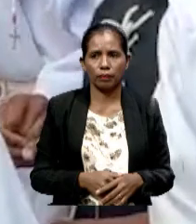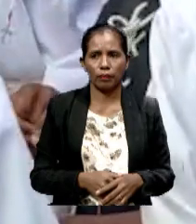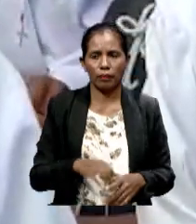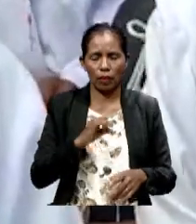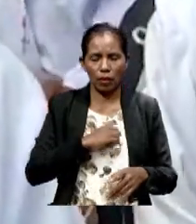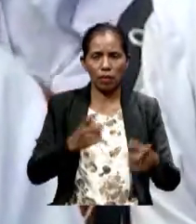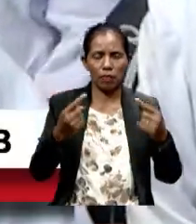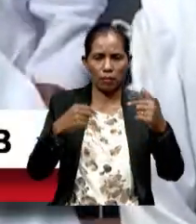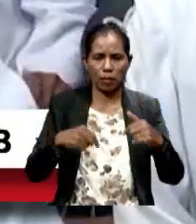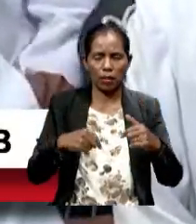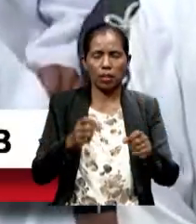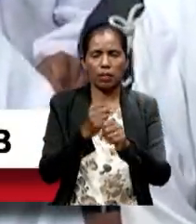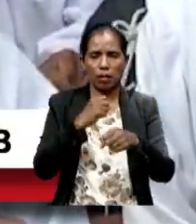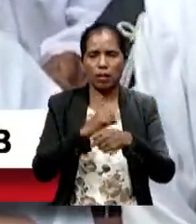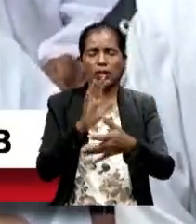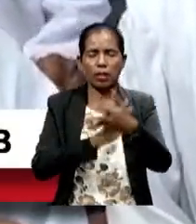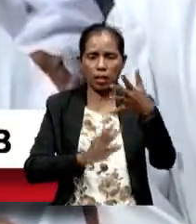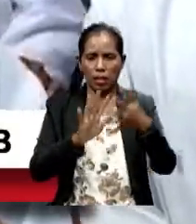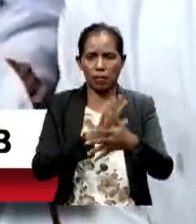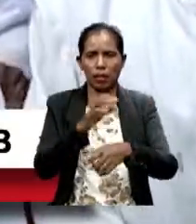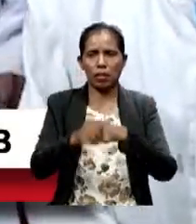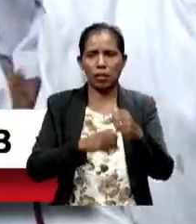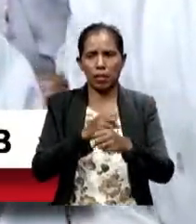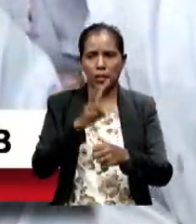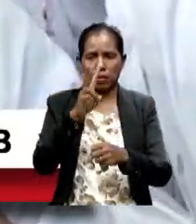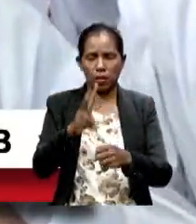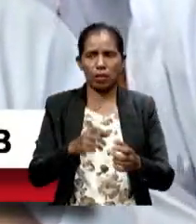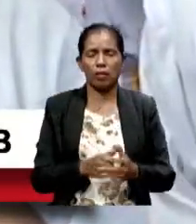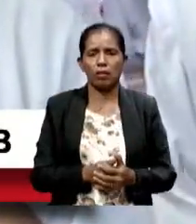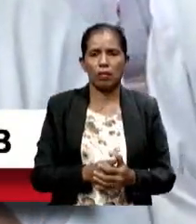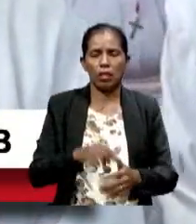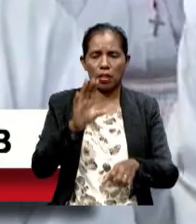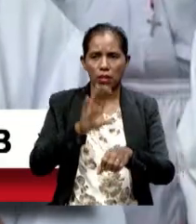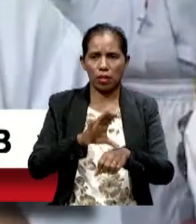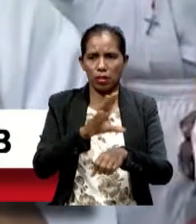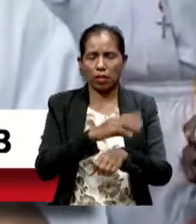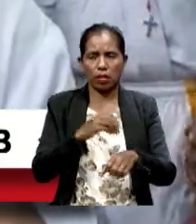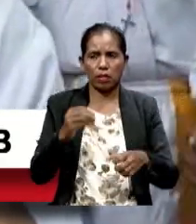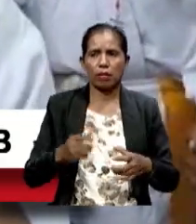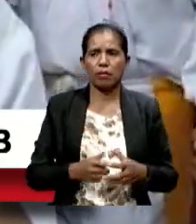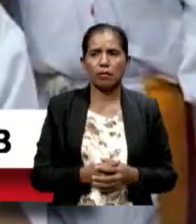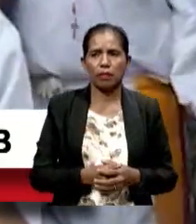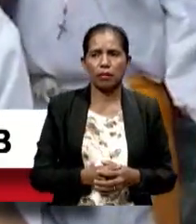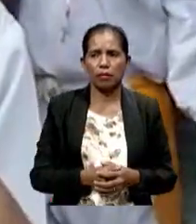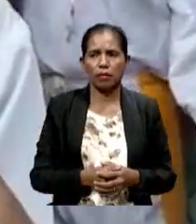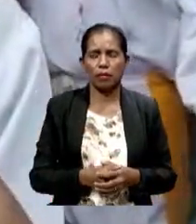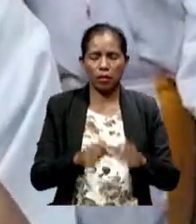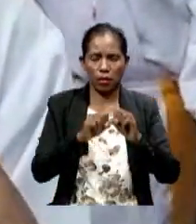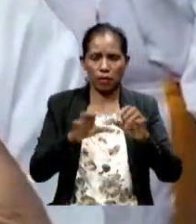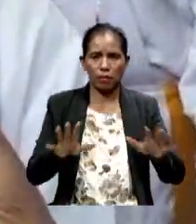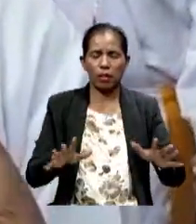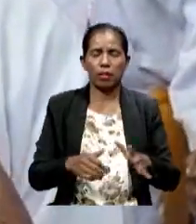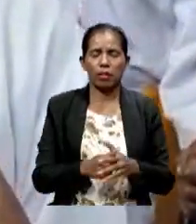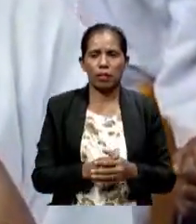atu inaugura kapela Luli no mesmo tempo arai pelo fong filis mo